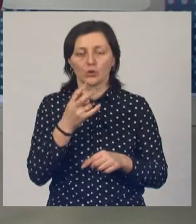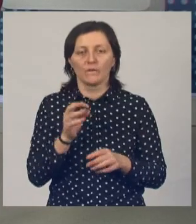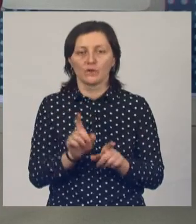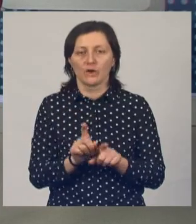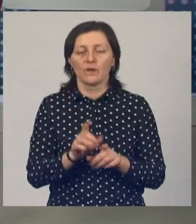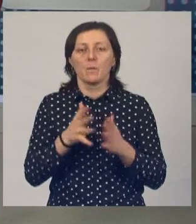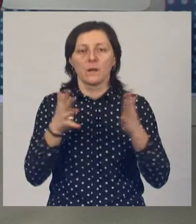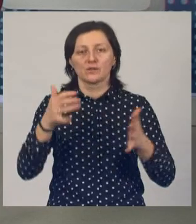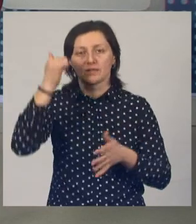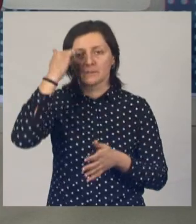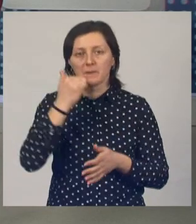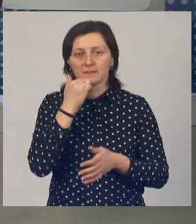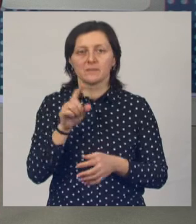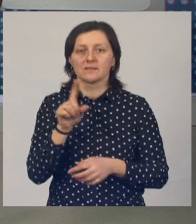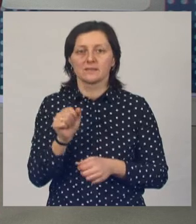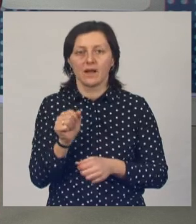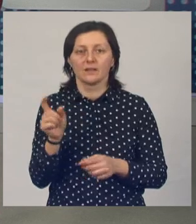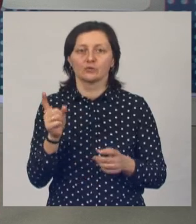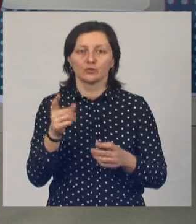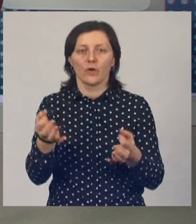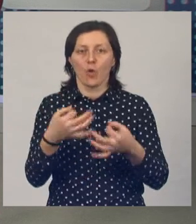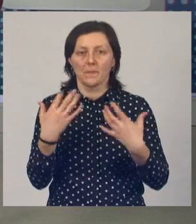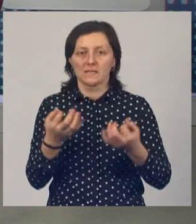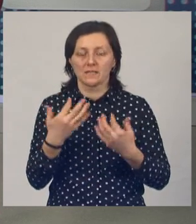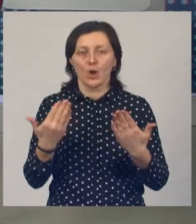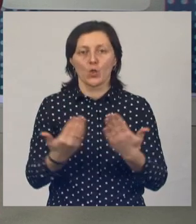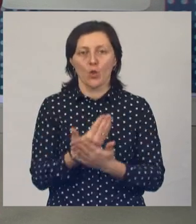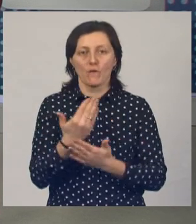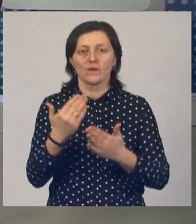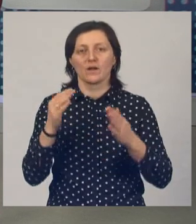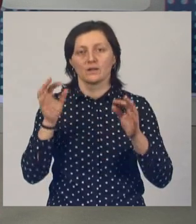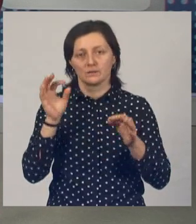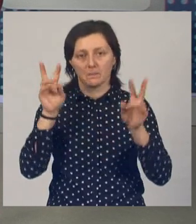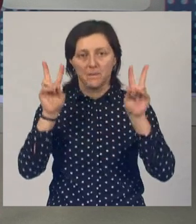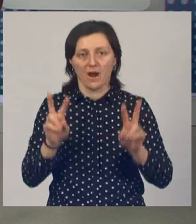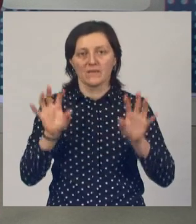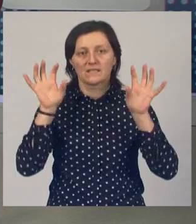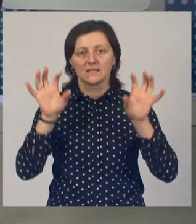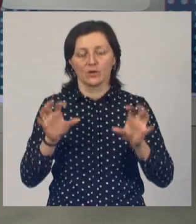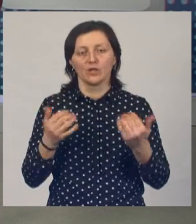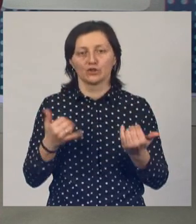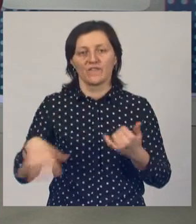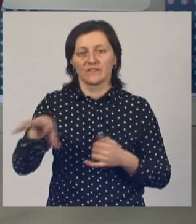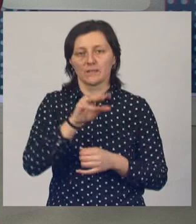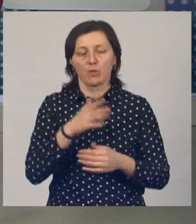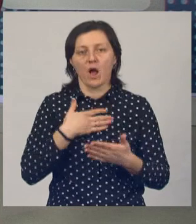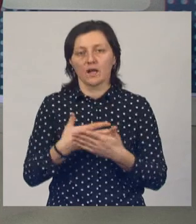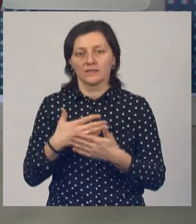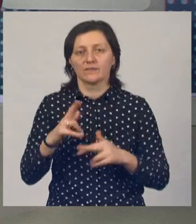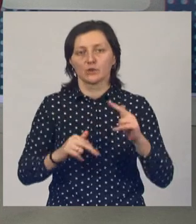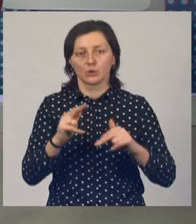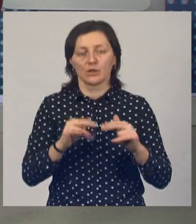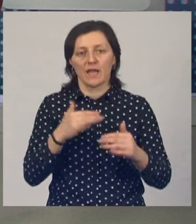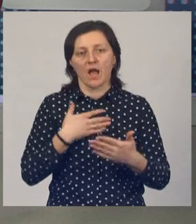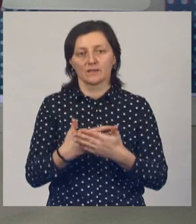александровна спасибо большое за то что вы разъяснили новые нормы законы будем надеяться что фермеры теперь будут активнее строится на соответственно и